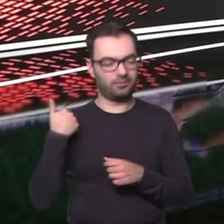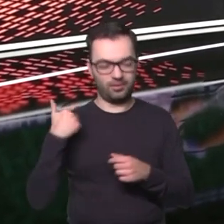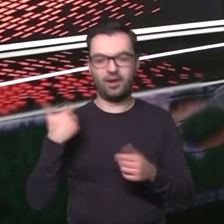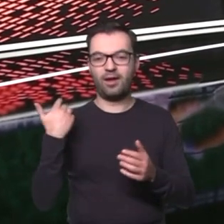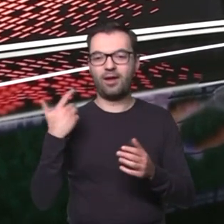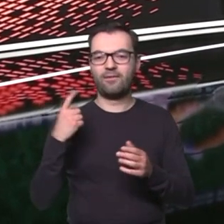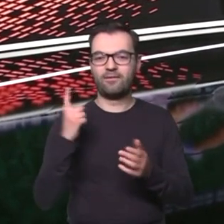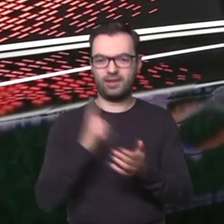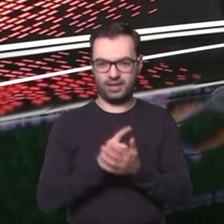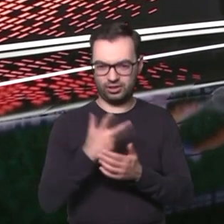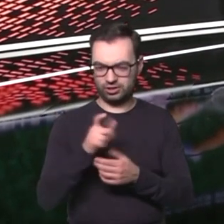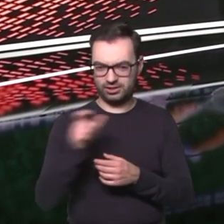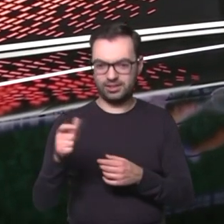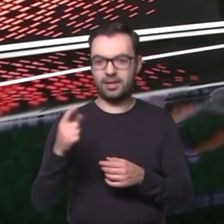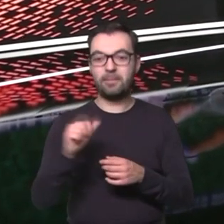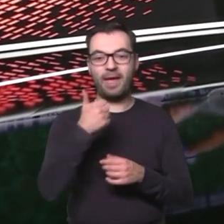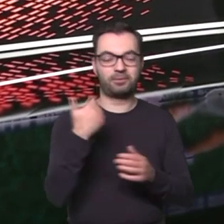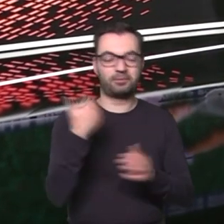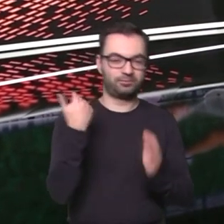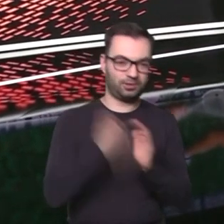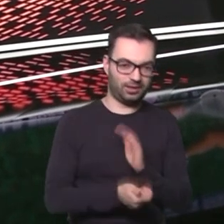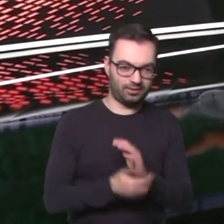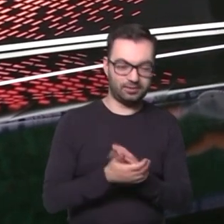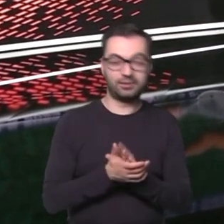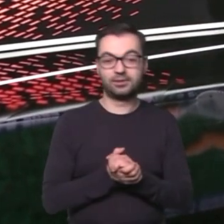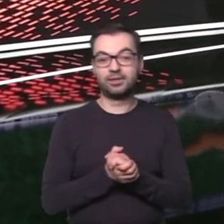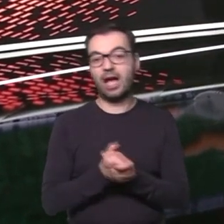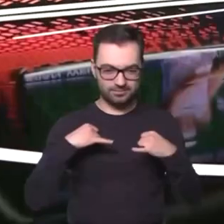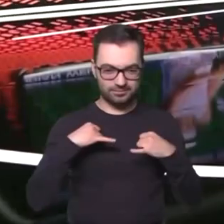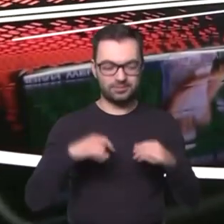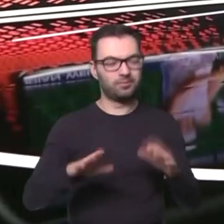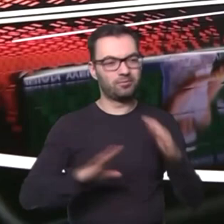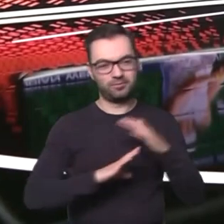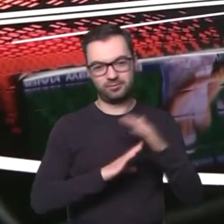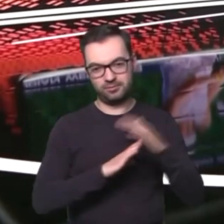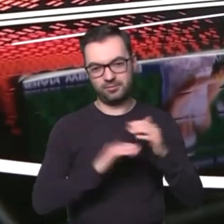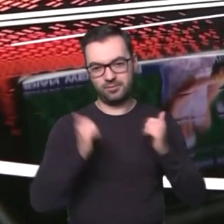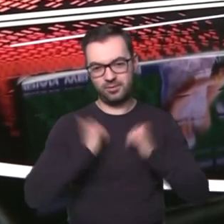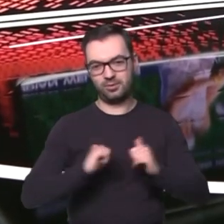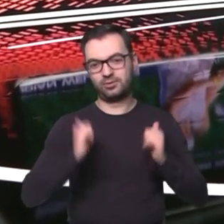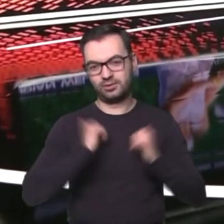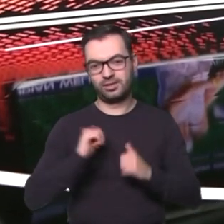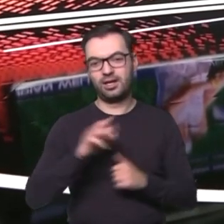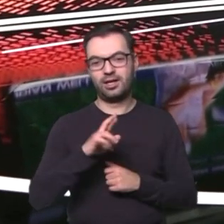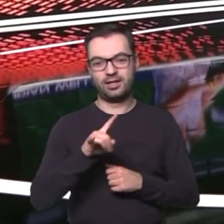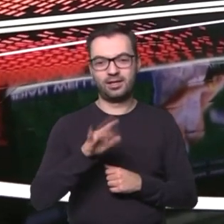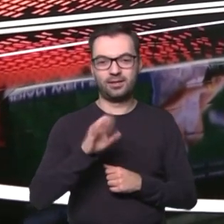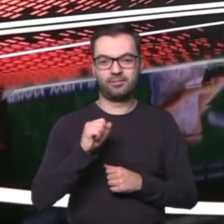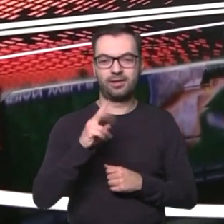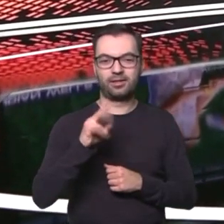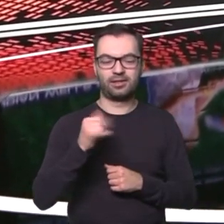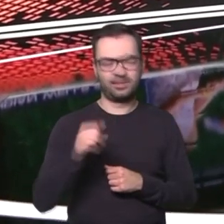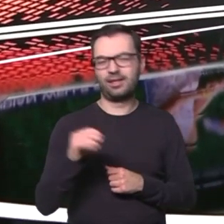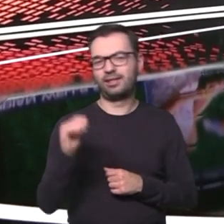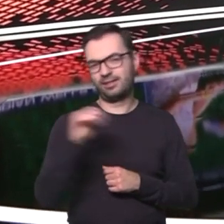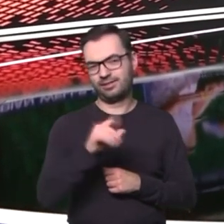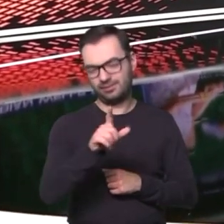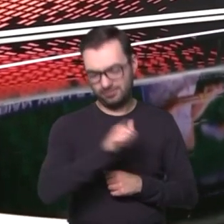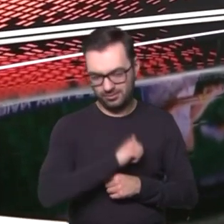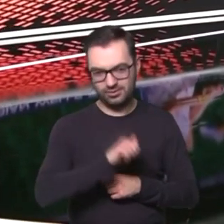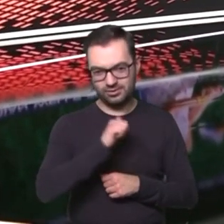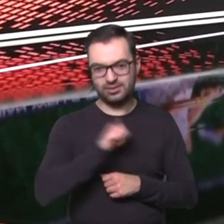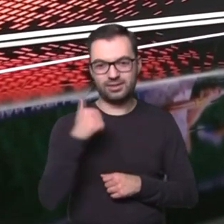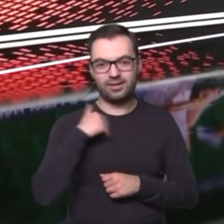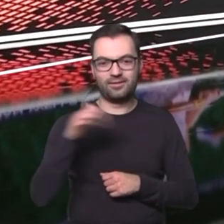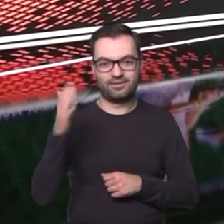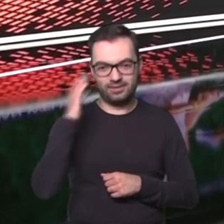przegrała pierwszego, odwróciła losy meczu. Natomiast... Poczekaj, jeszcze jest Irena Rybaki, poczekaj, bo do tego dojdziemy. Ja wiem,